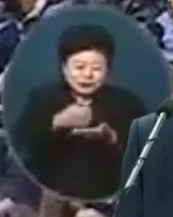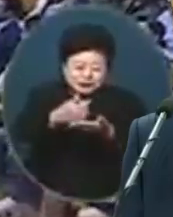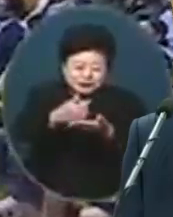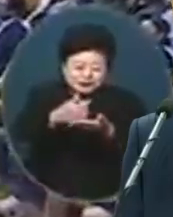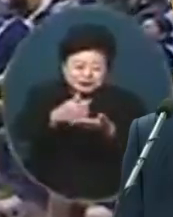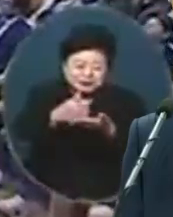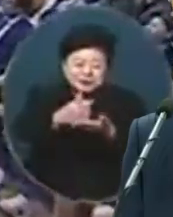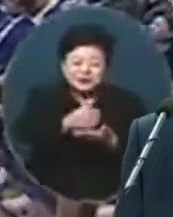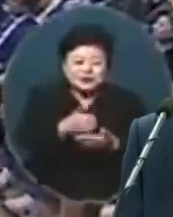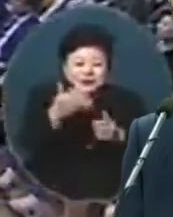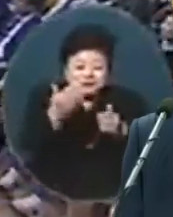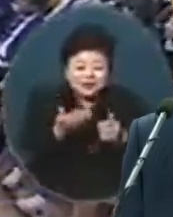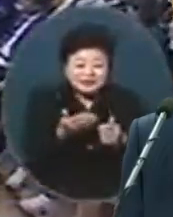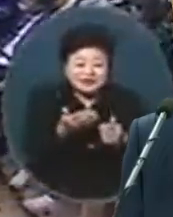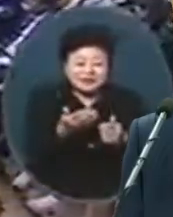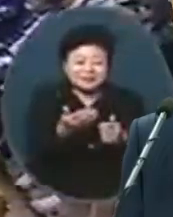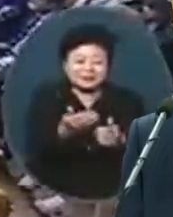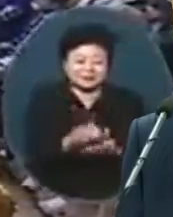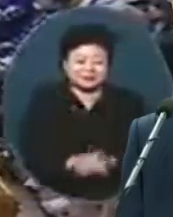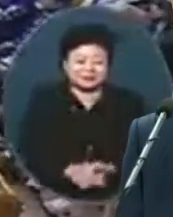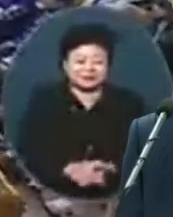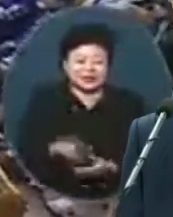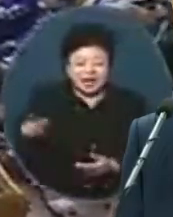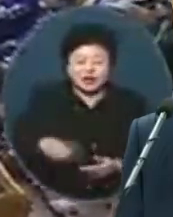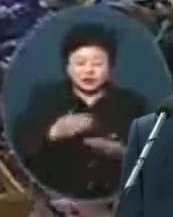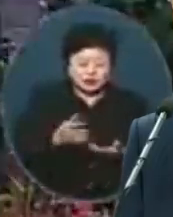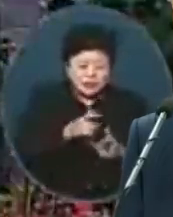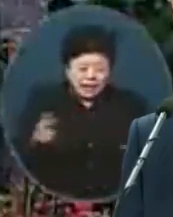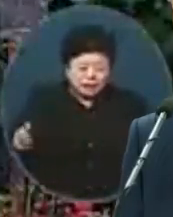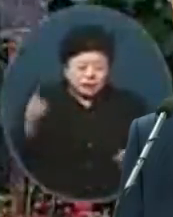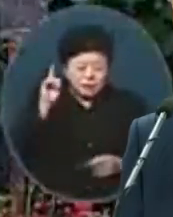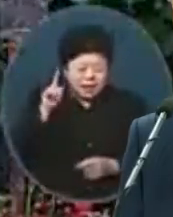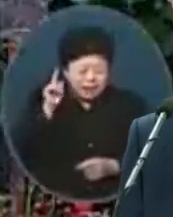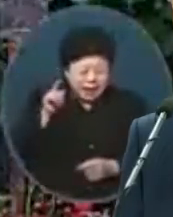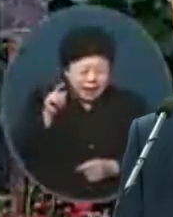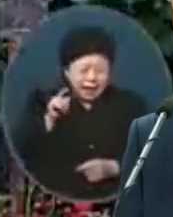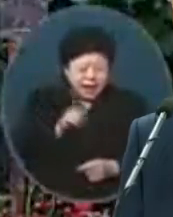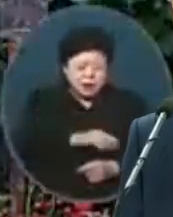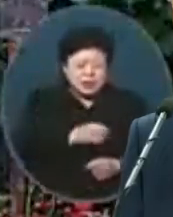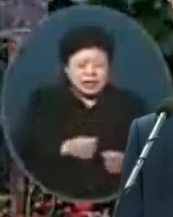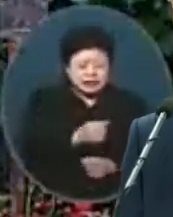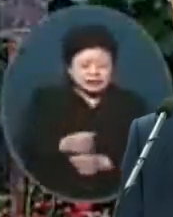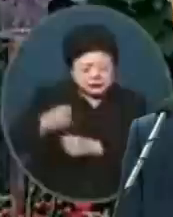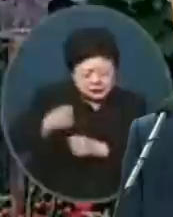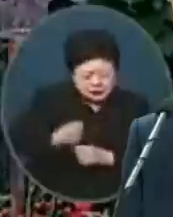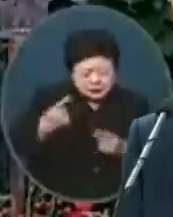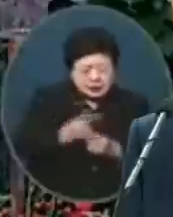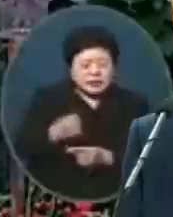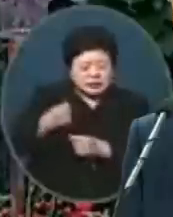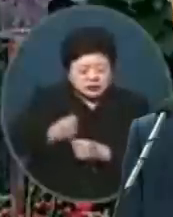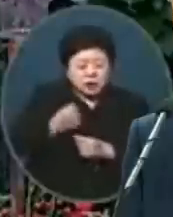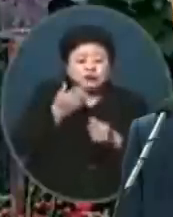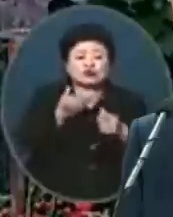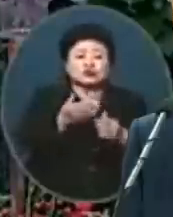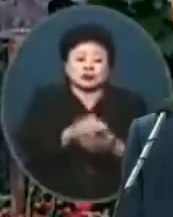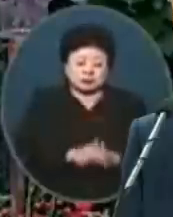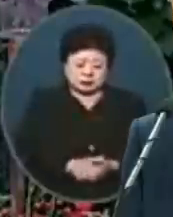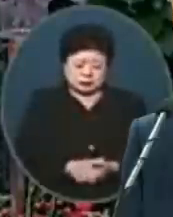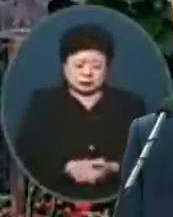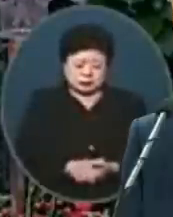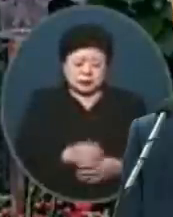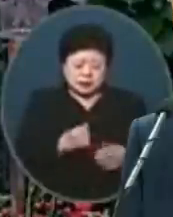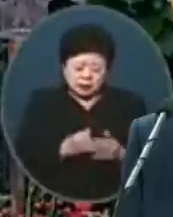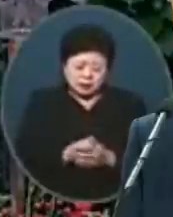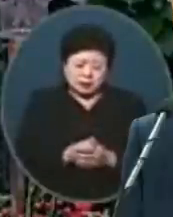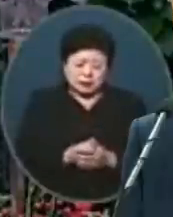말씀하십니다. 주님께서 하루도 쉬지 않고 날마다 우리의 짐을 져주신다고 말씀하고 있는 것입니다.